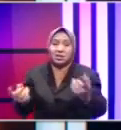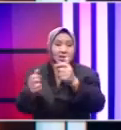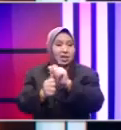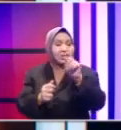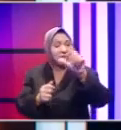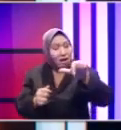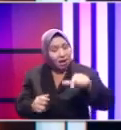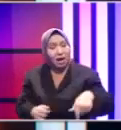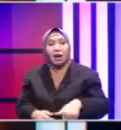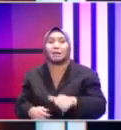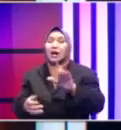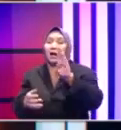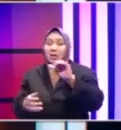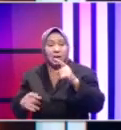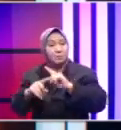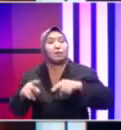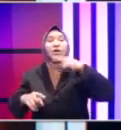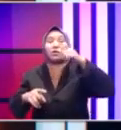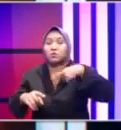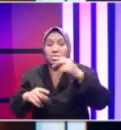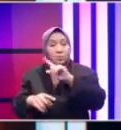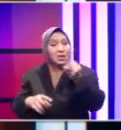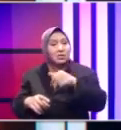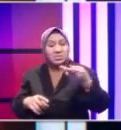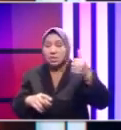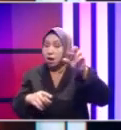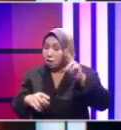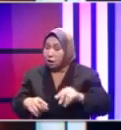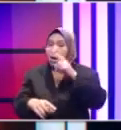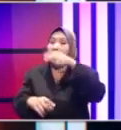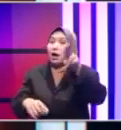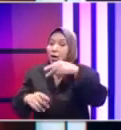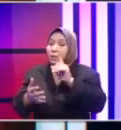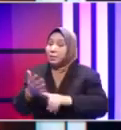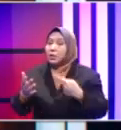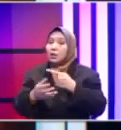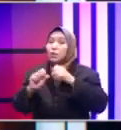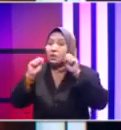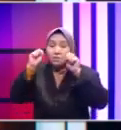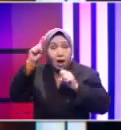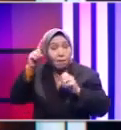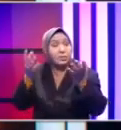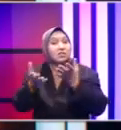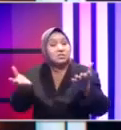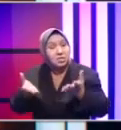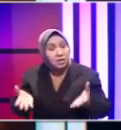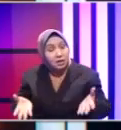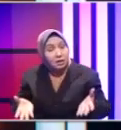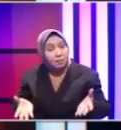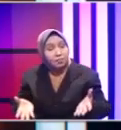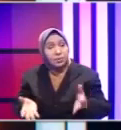bye Ken tetapi mengucapkan sehat itu adalah hukumnya adalah haram Jadi apa yang kita beli paham disini hak